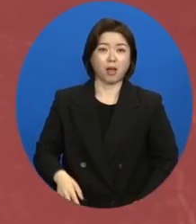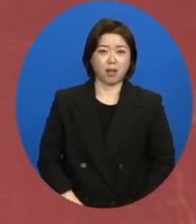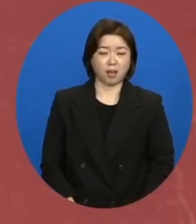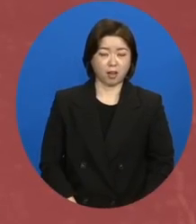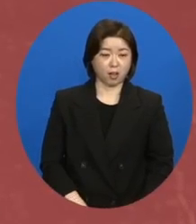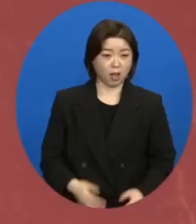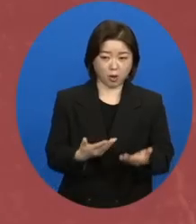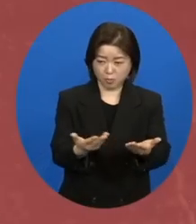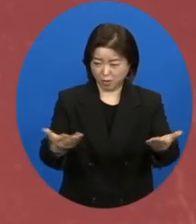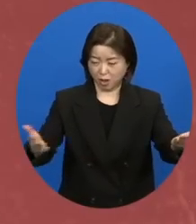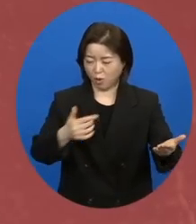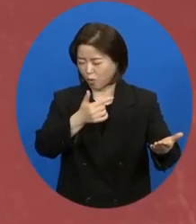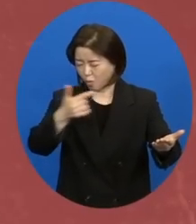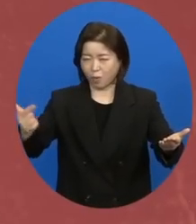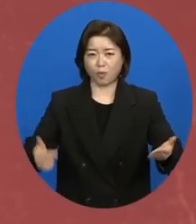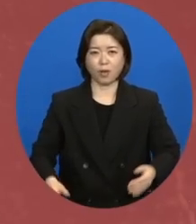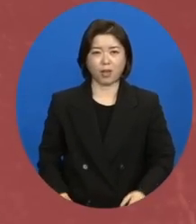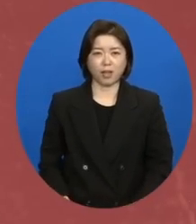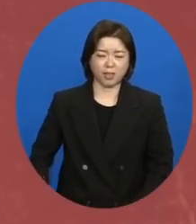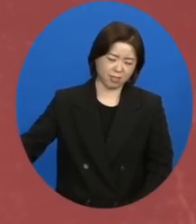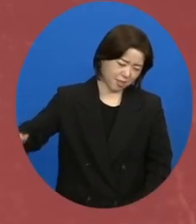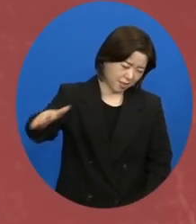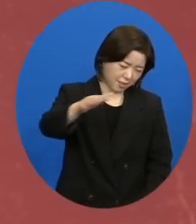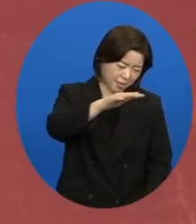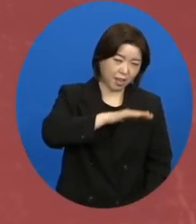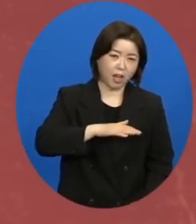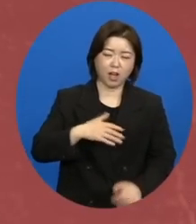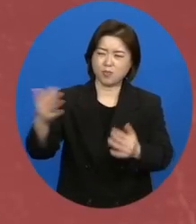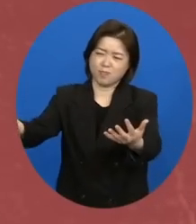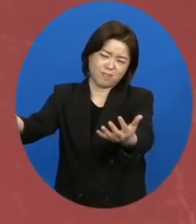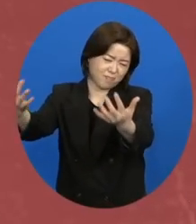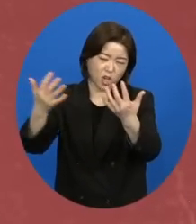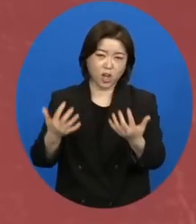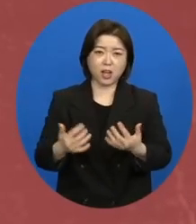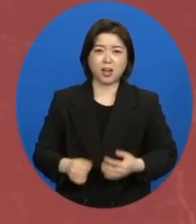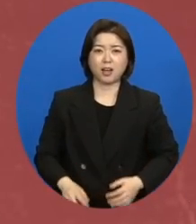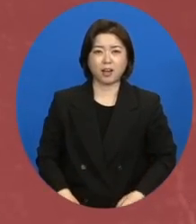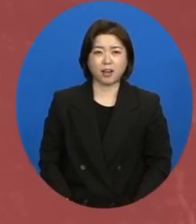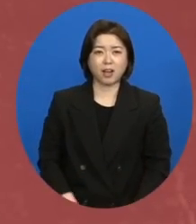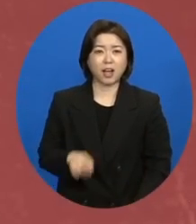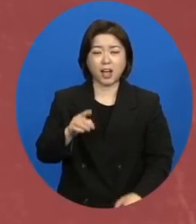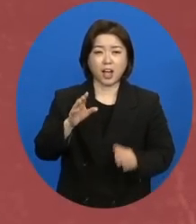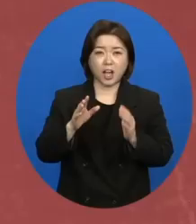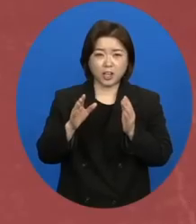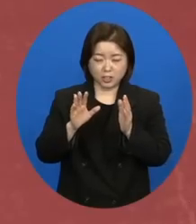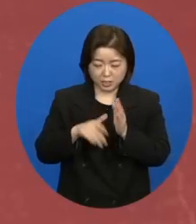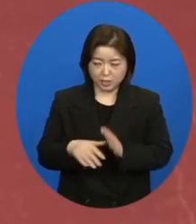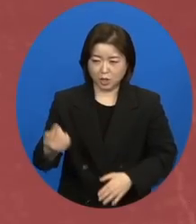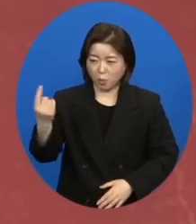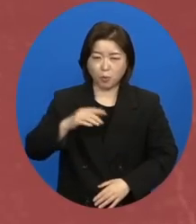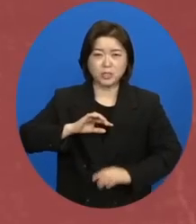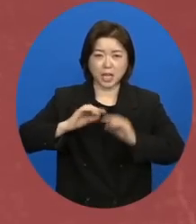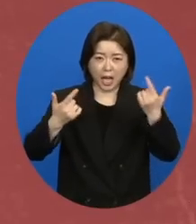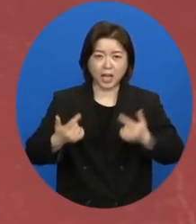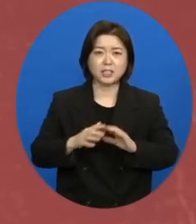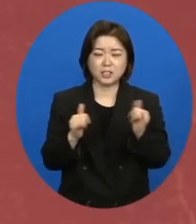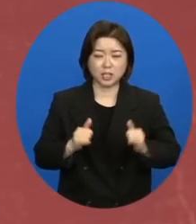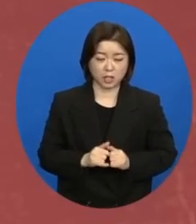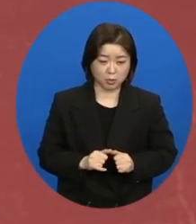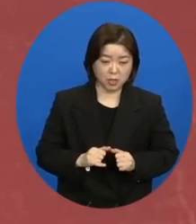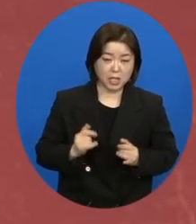커요. 전체가 다 와. 그동안 안 오던 교인들까지 김치하러